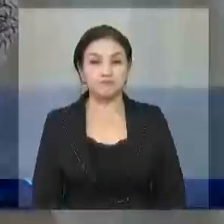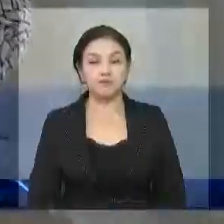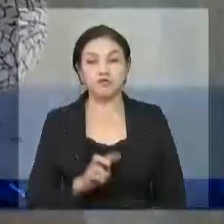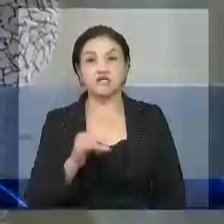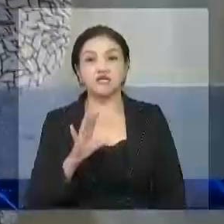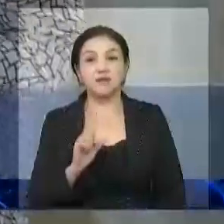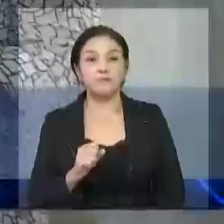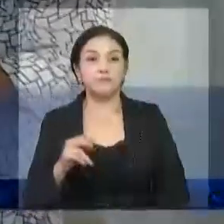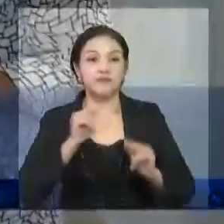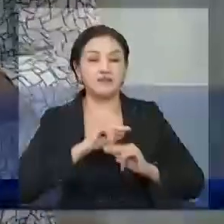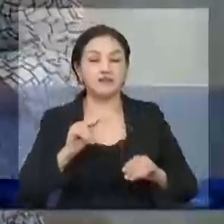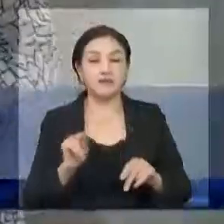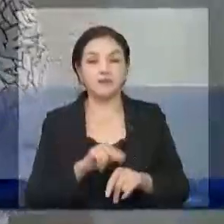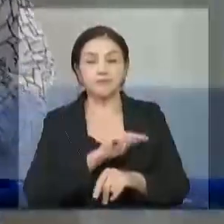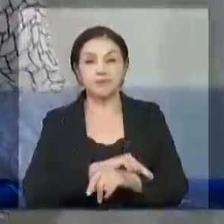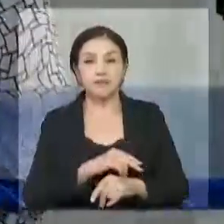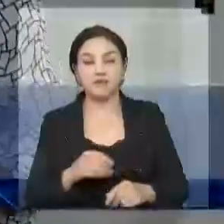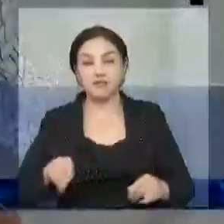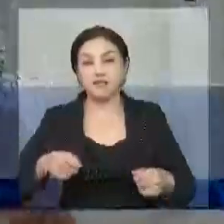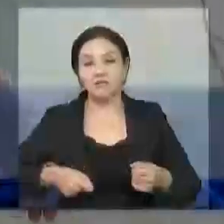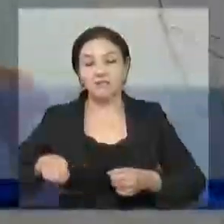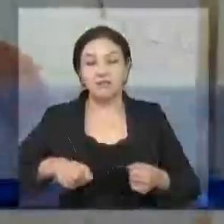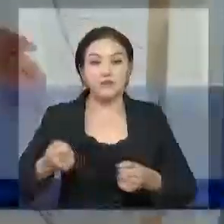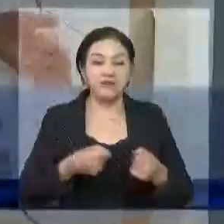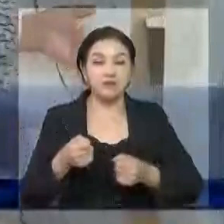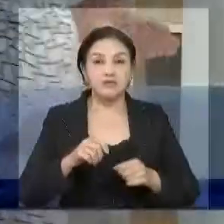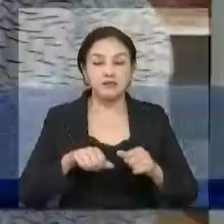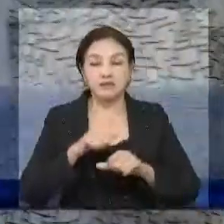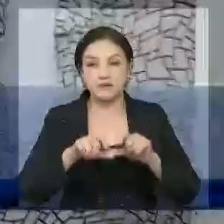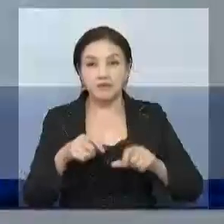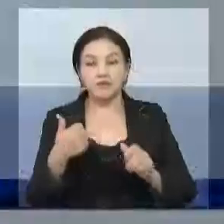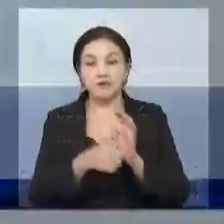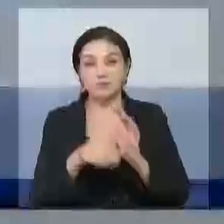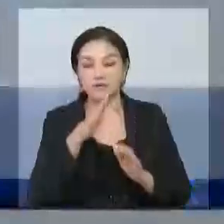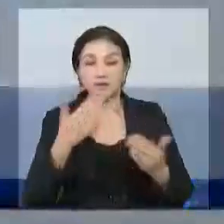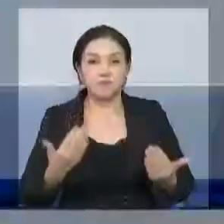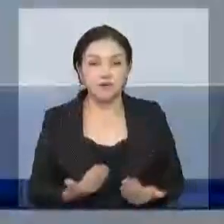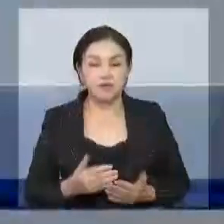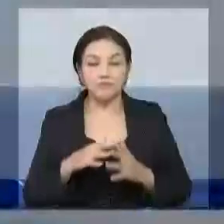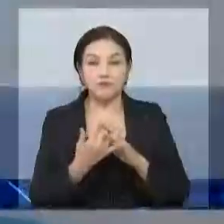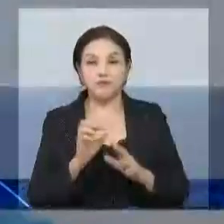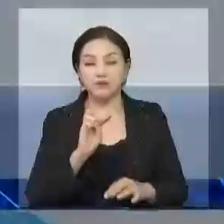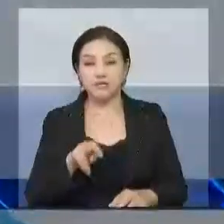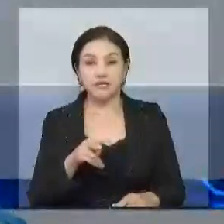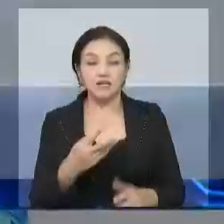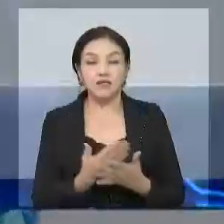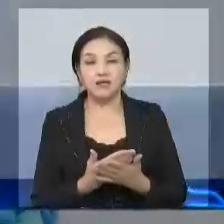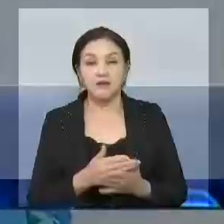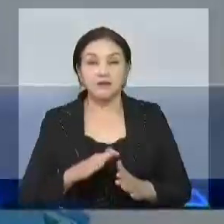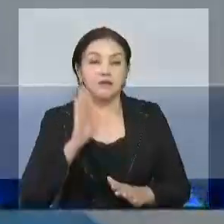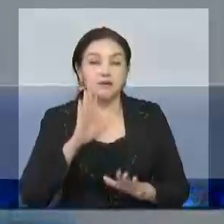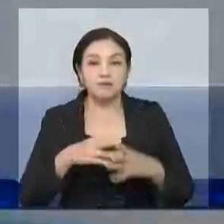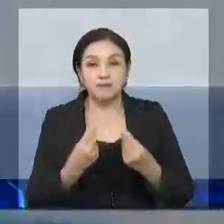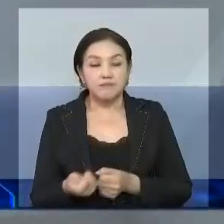Гульжан Утиниязова работала воспитательницей и заведующей детского сада. 60-х годов она проживала в поселке Екпетал, но из-за паводка семье